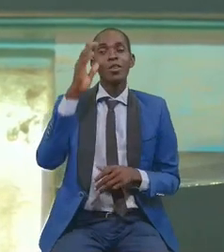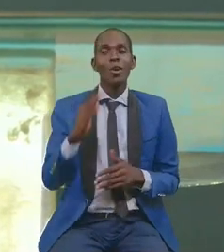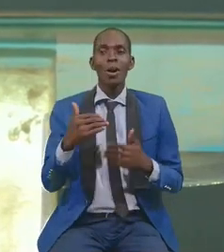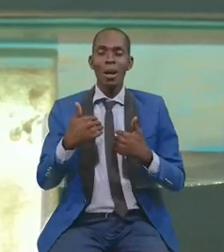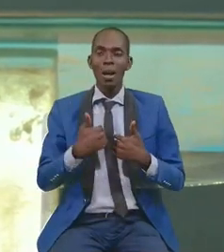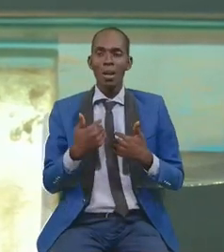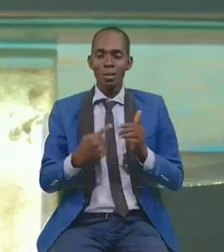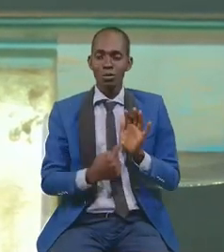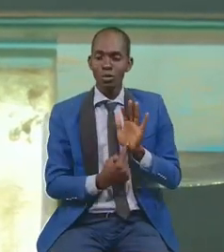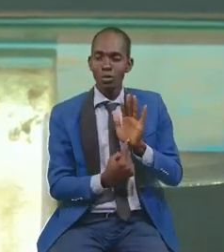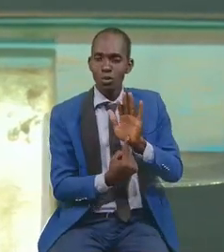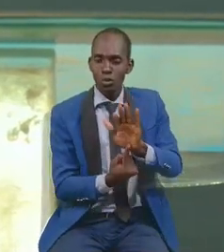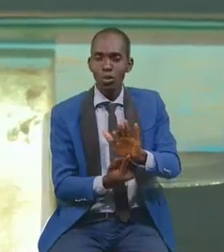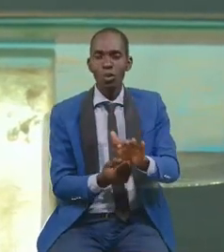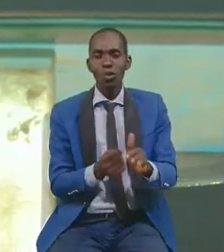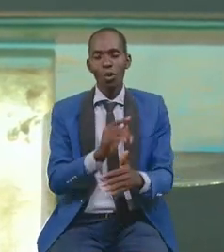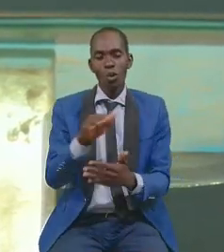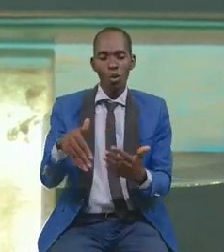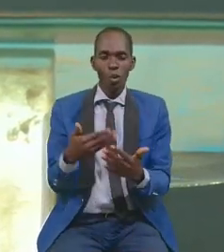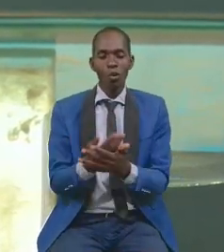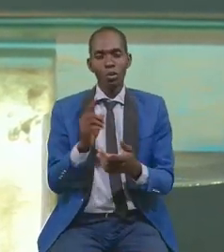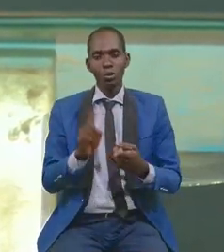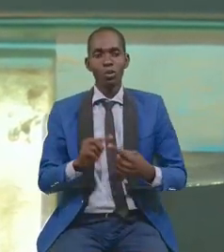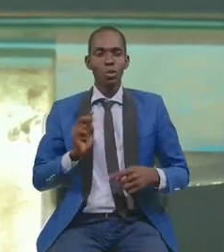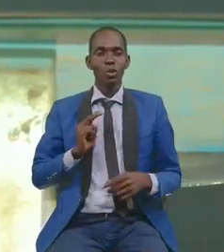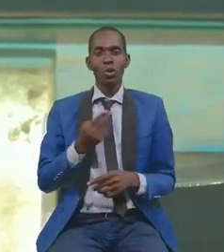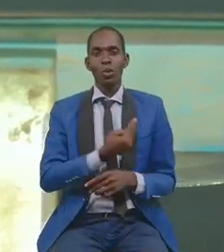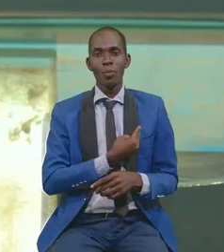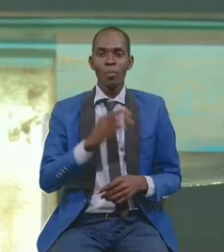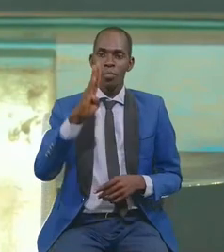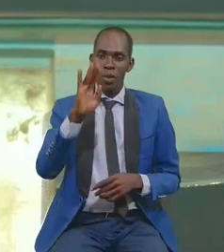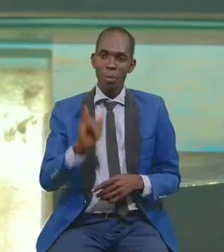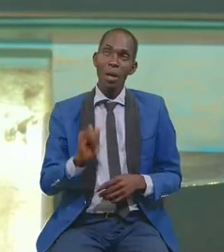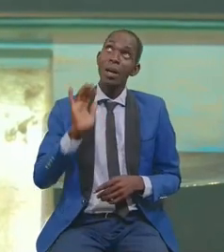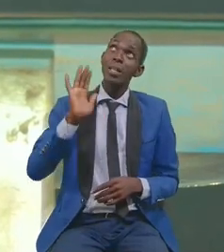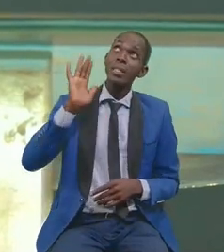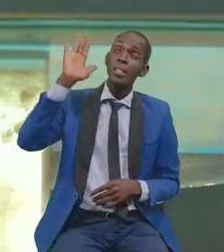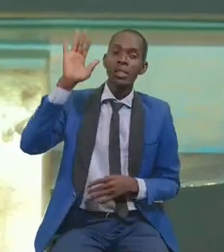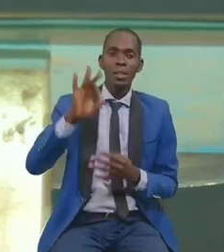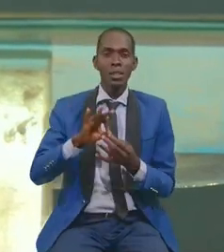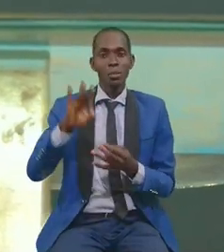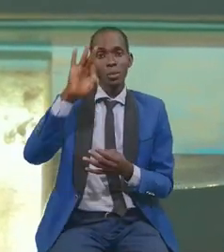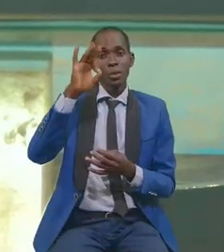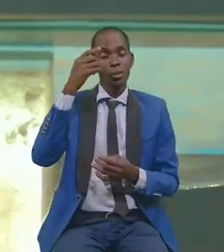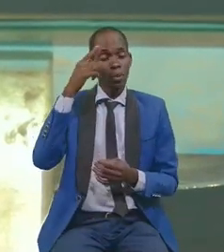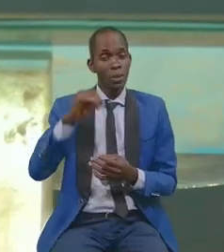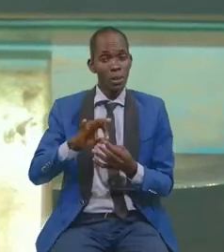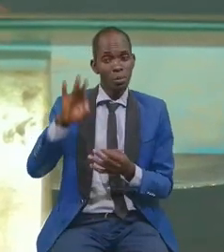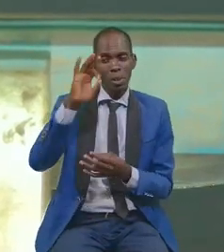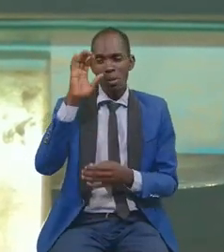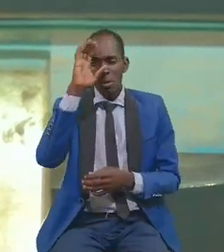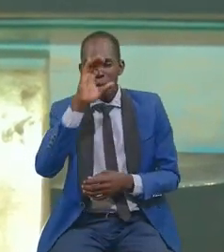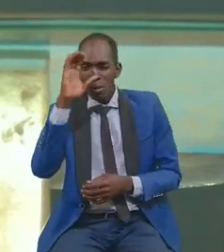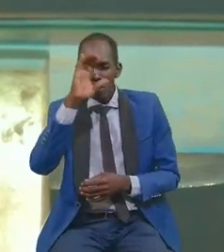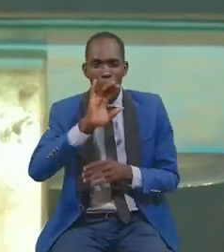l'aimes. Mais Dieu nous les a révélées par son esprit, car l'esprit sonde tout,